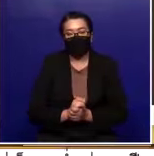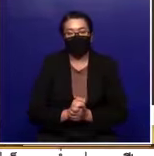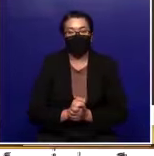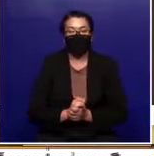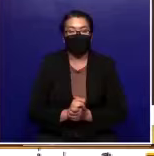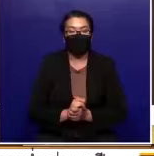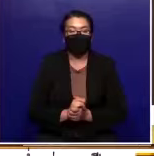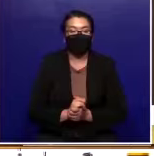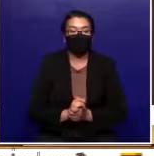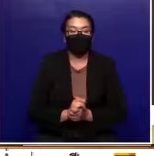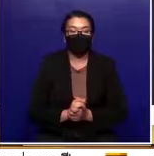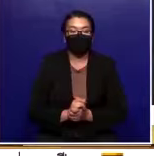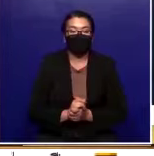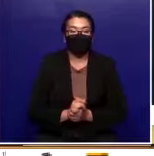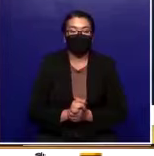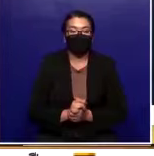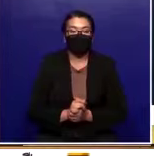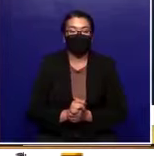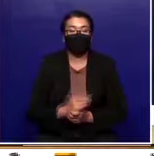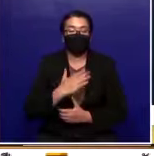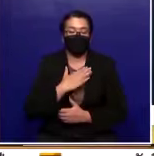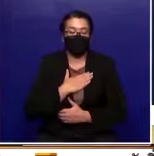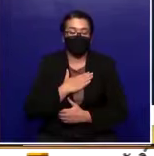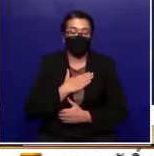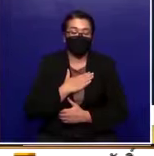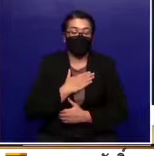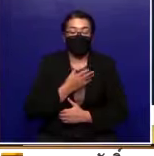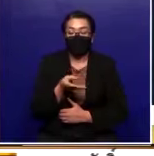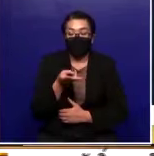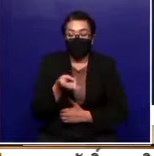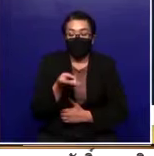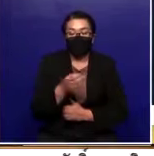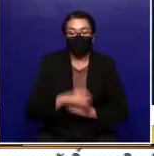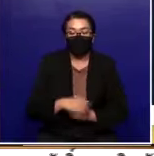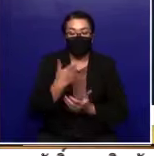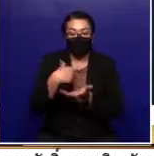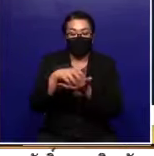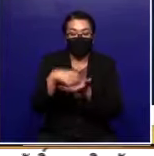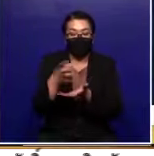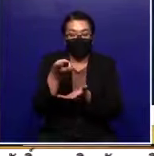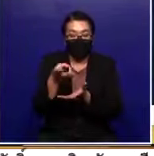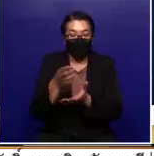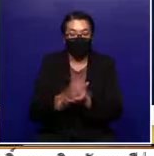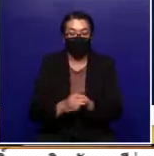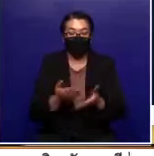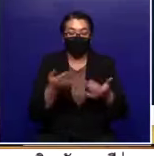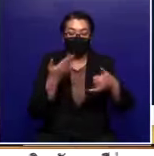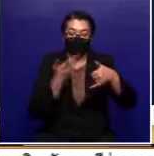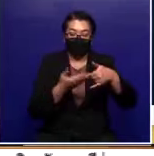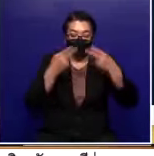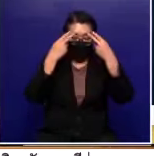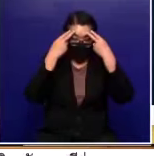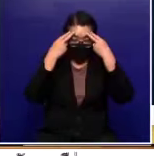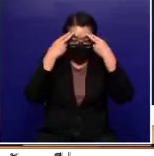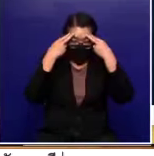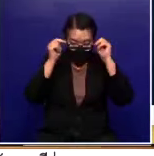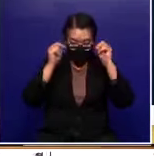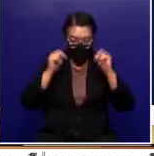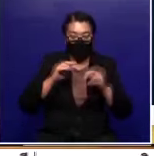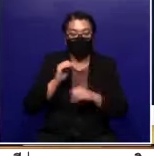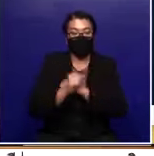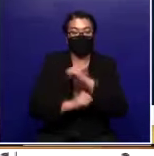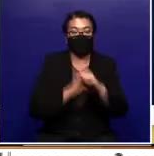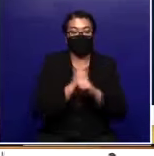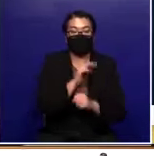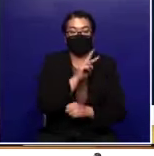ท่านประธานที่เคารพครับผมทบทวนอีกนิดเดียวนะครับว่านายกรัฐมนตรีประเทศไทยตั้งแต่ปี2475เปลี่ยนแปลงการป